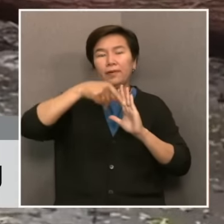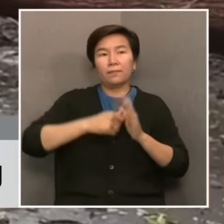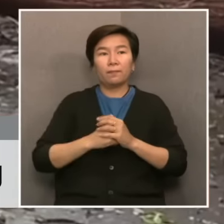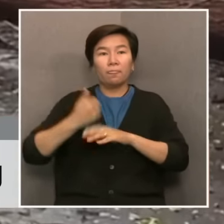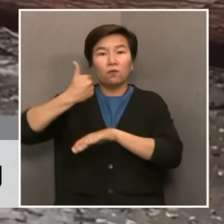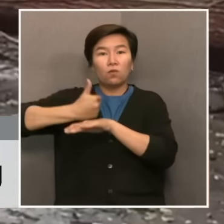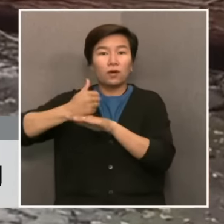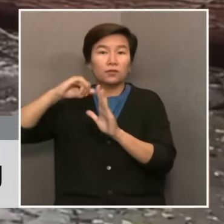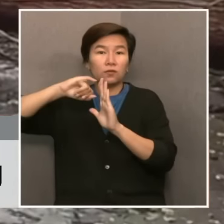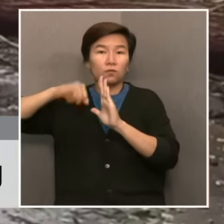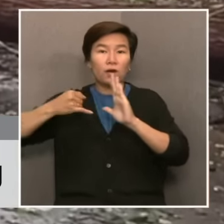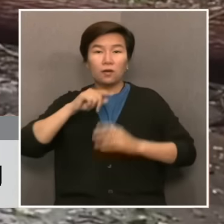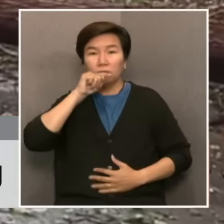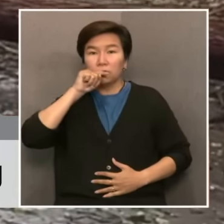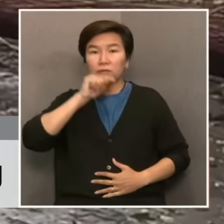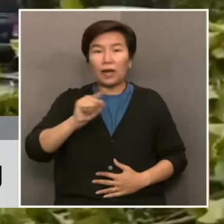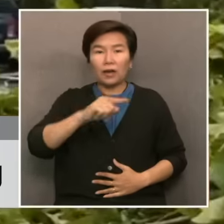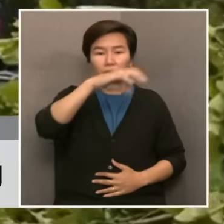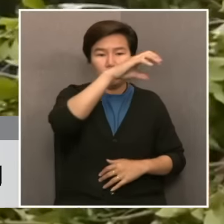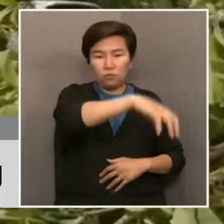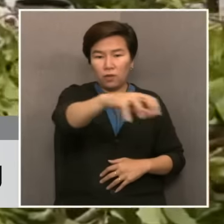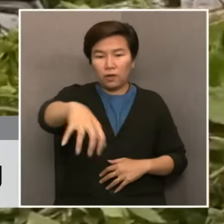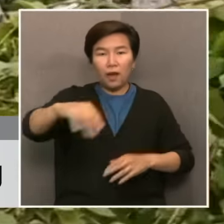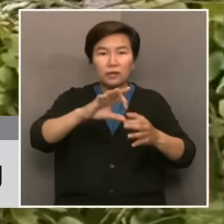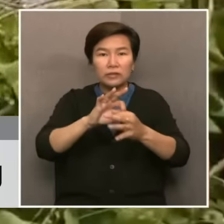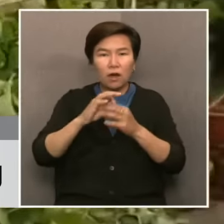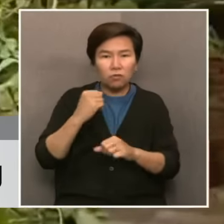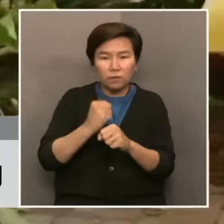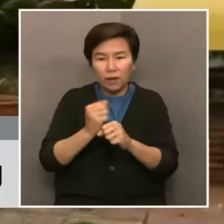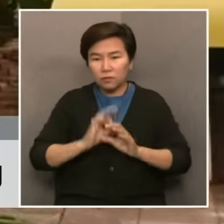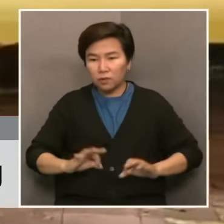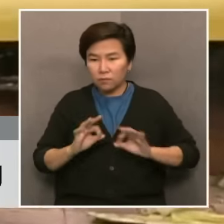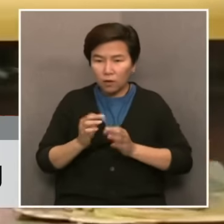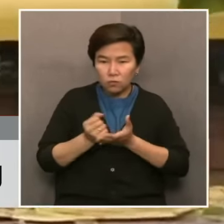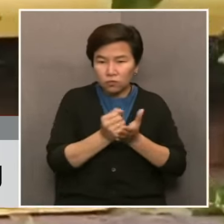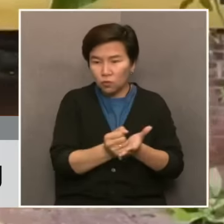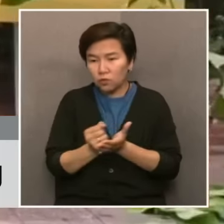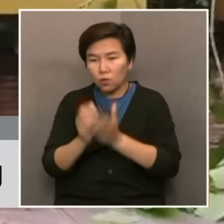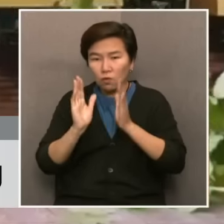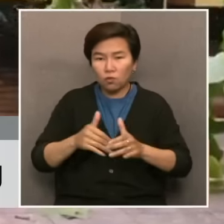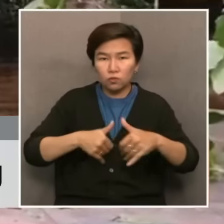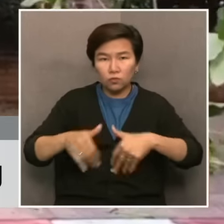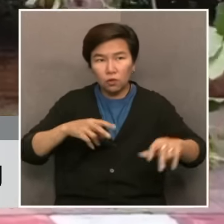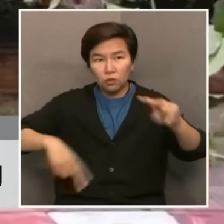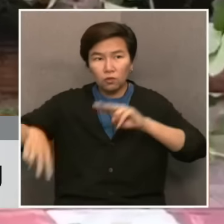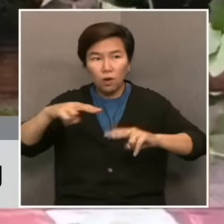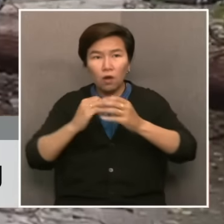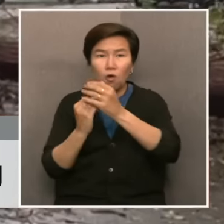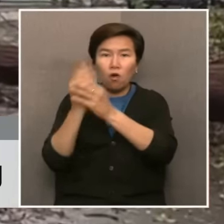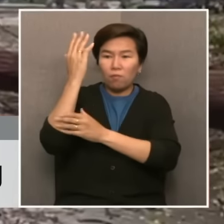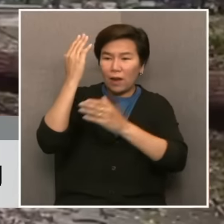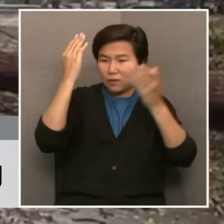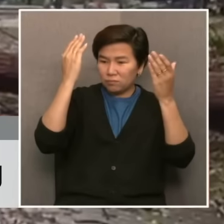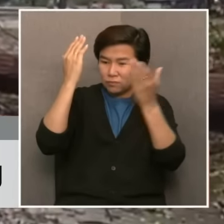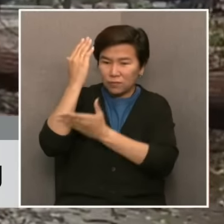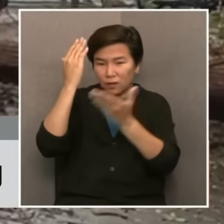ราชการจังหวัดแพร่ได้สั่งการให้หน่วยงานที่เกี่ยวข้องเร่งสำรวจช่วยเหลือประชาชนตัดกิ่งไม้ที่กีดขวางเส้นทาง